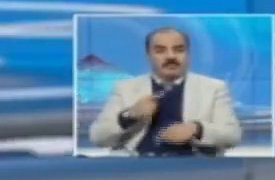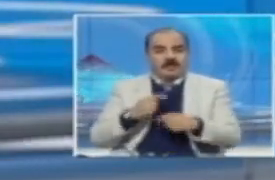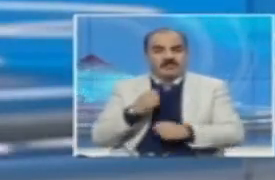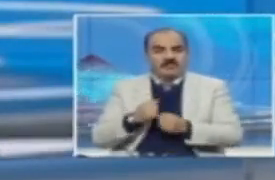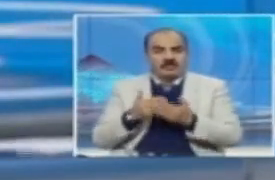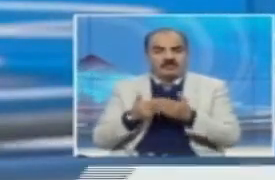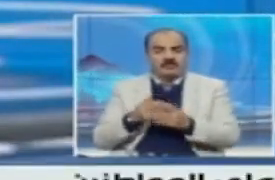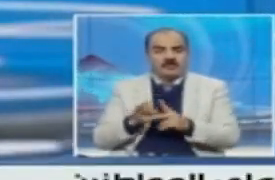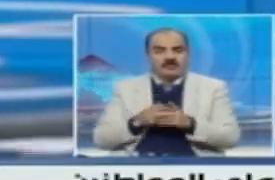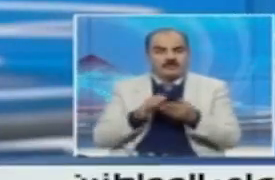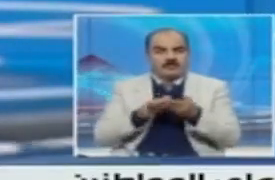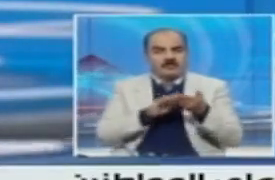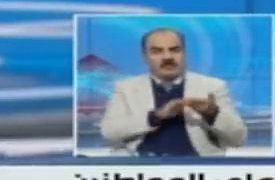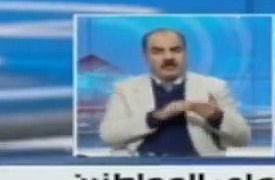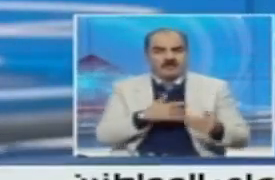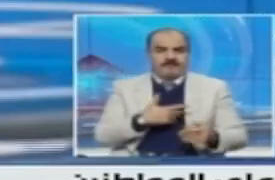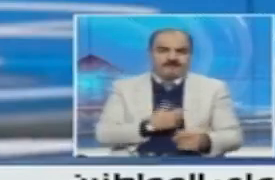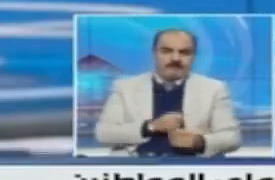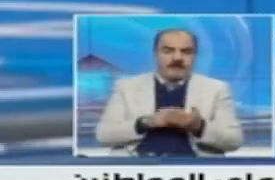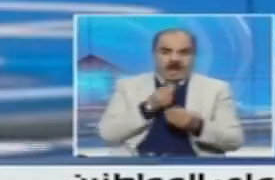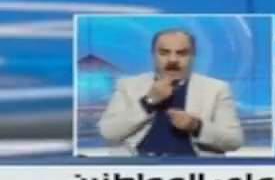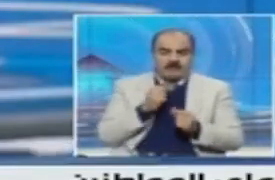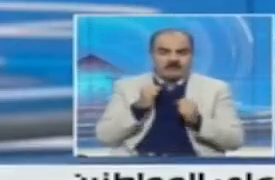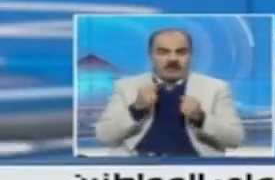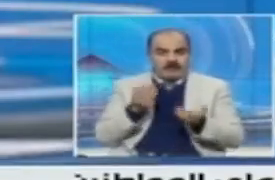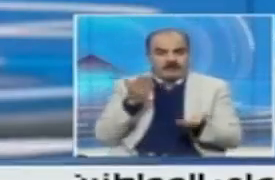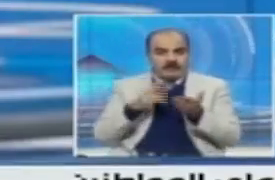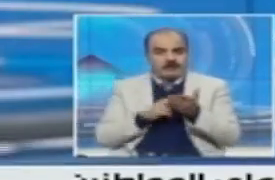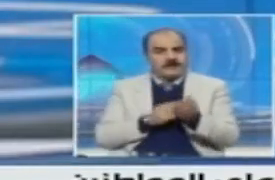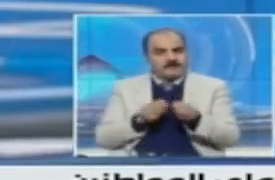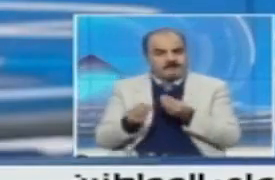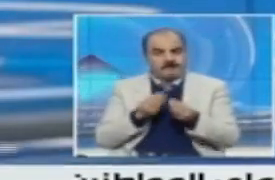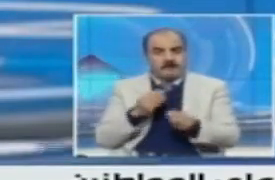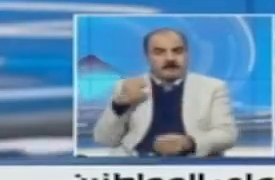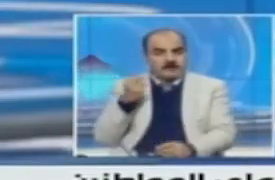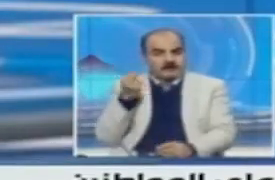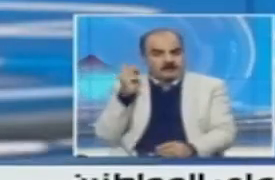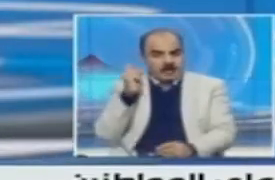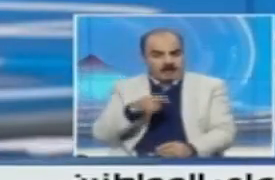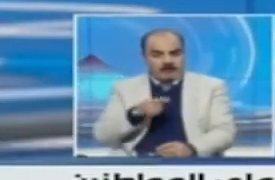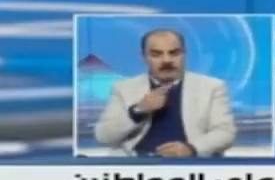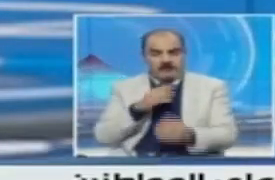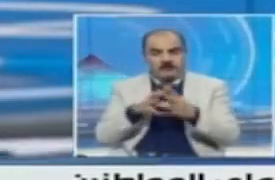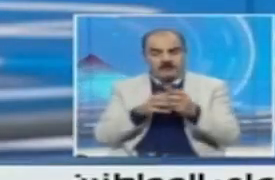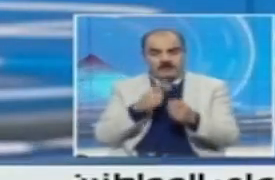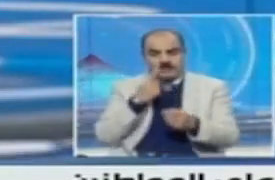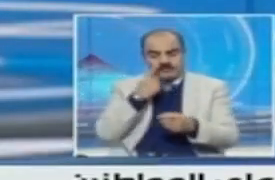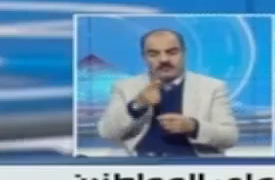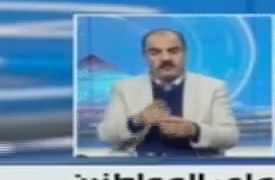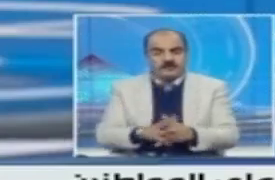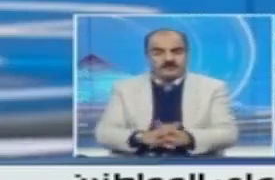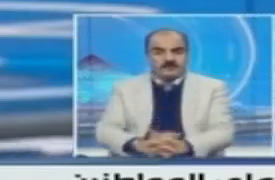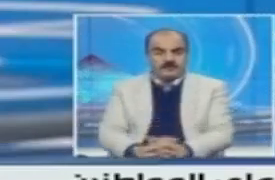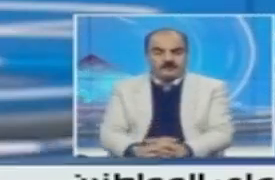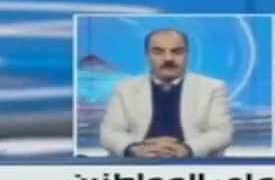القوات المسلحة جهودها لتخفيف الأعباء المعيشية على المواطنين وتوفير السلع الأساسية، وذلك تنفيذا لتوجيهات الرئيس